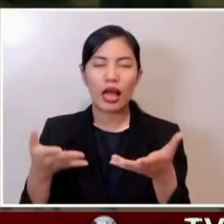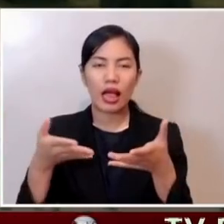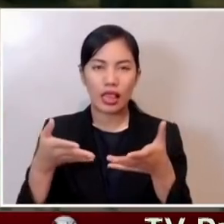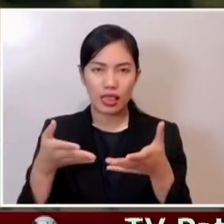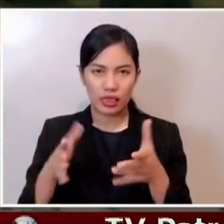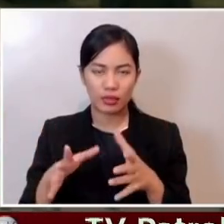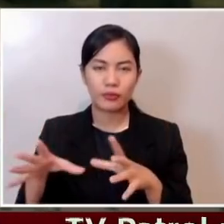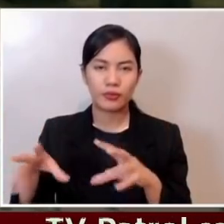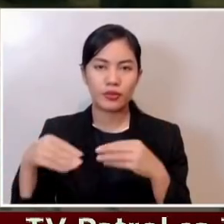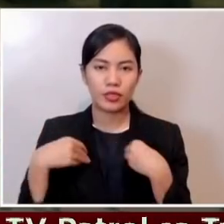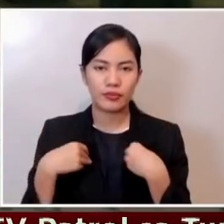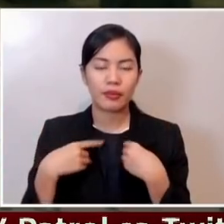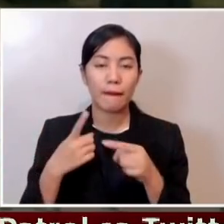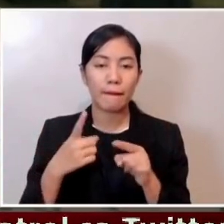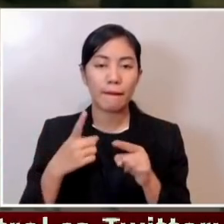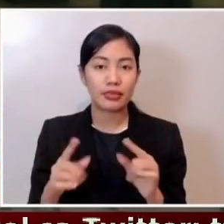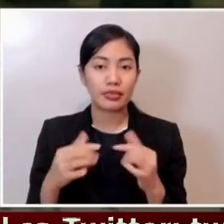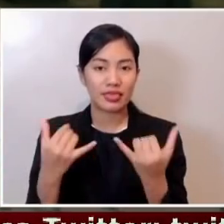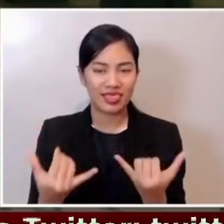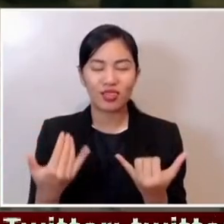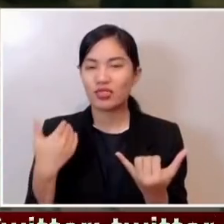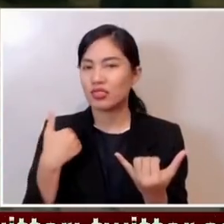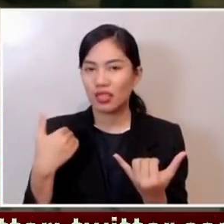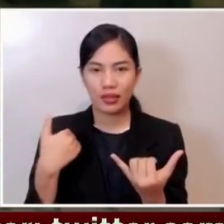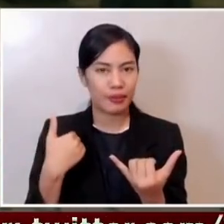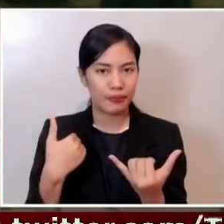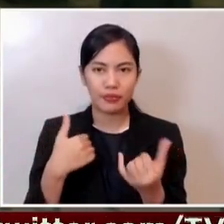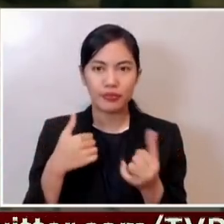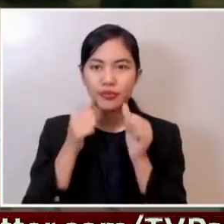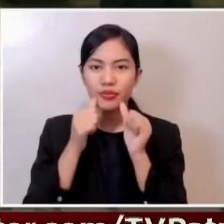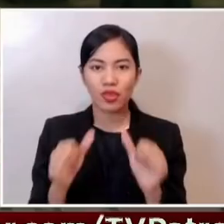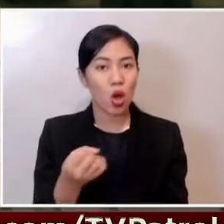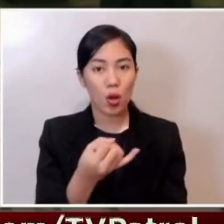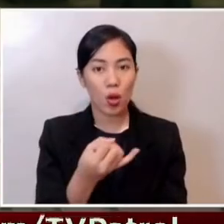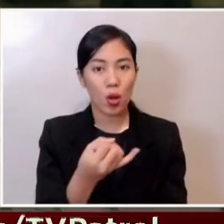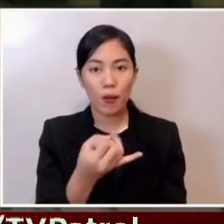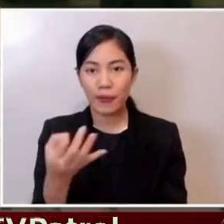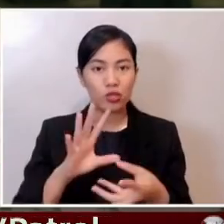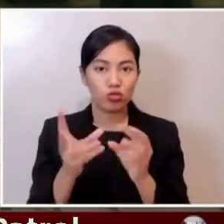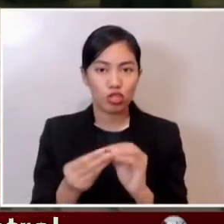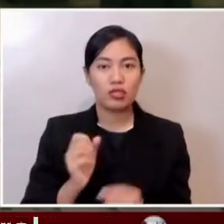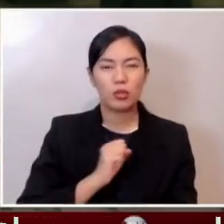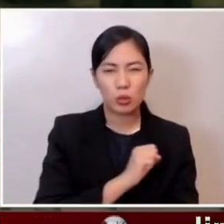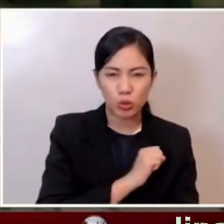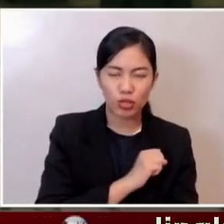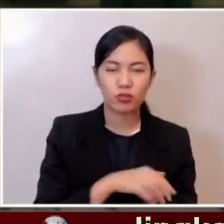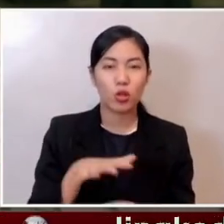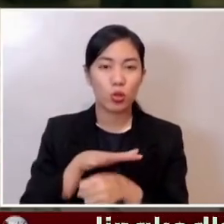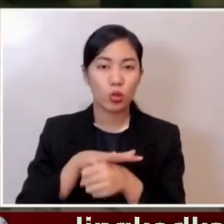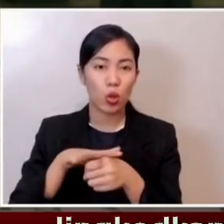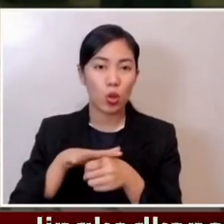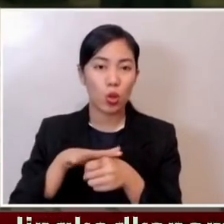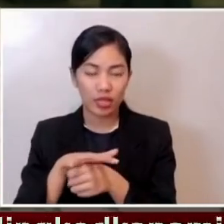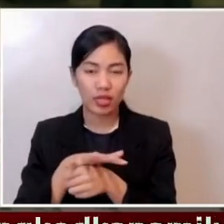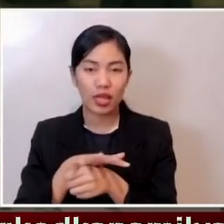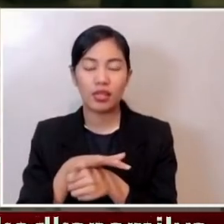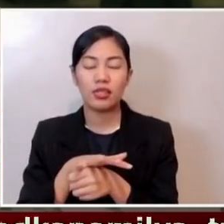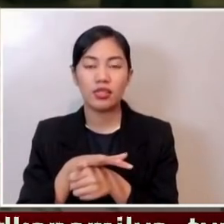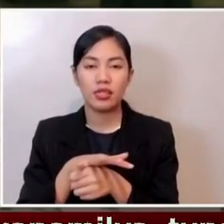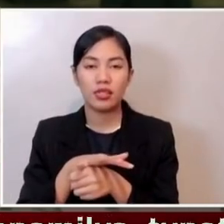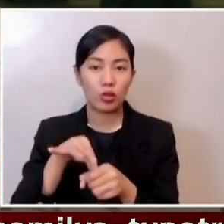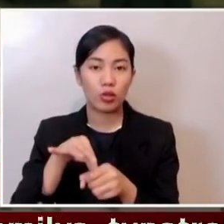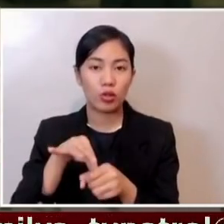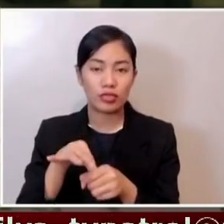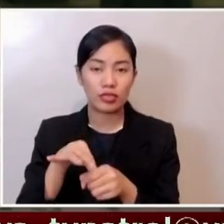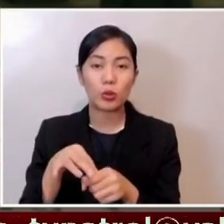So hindi pa sila naglalabas ng bilang para sa araw na ito. At yun naman sa local race, hindi rin naman nila matansya kung anong oras din